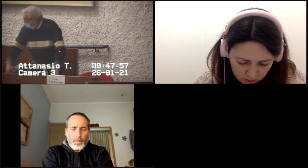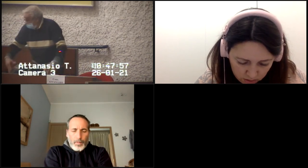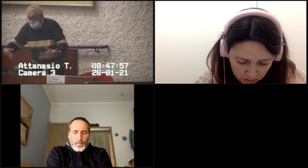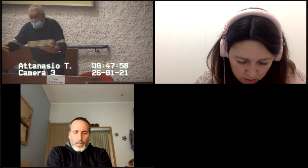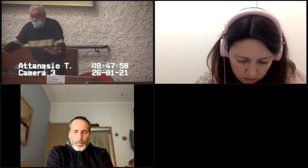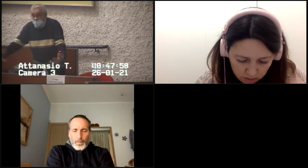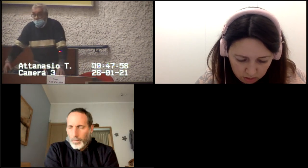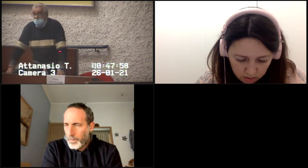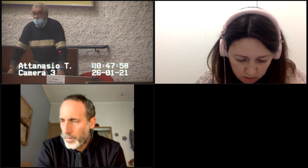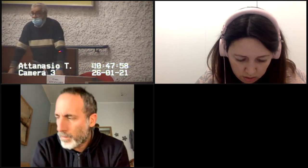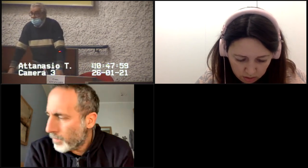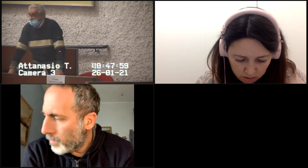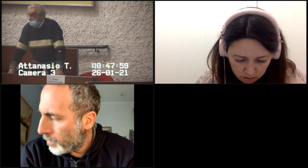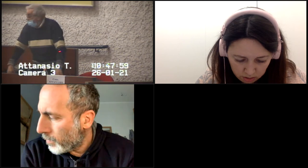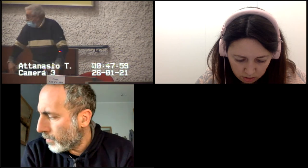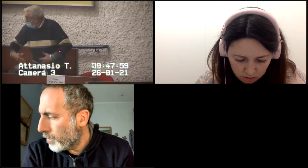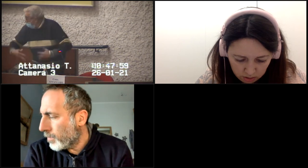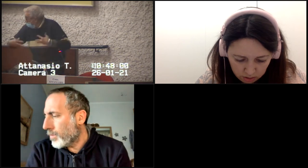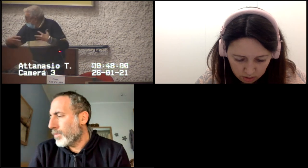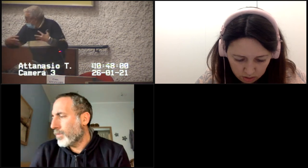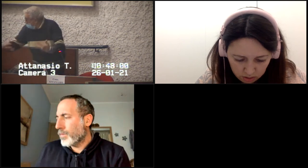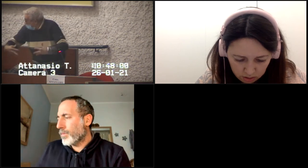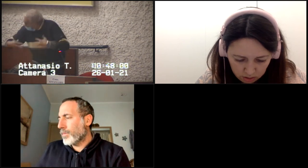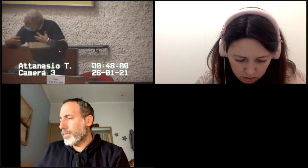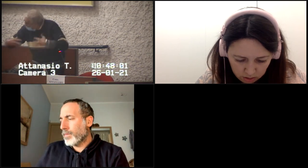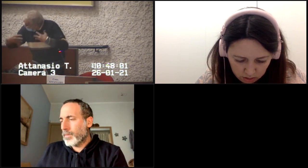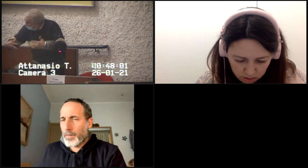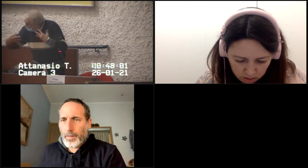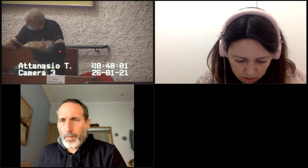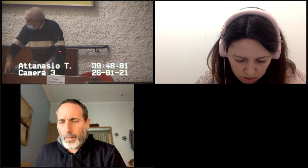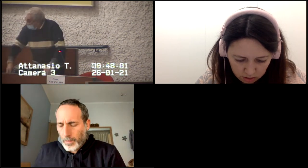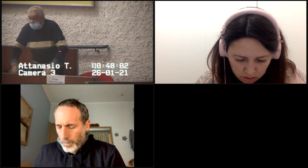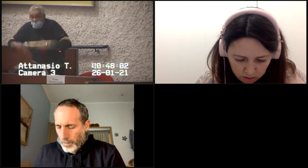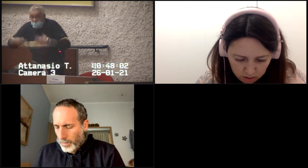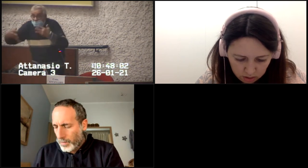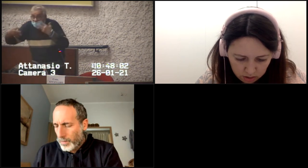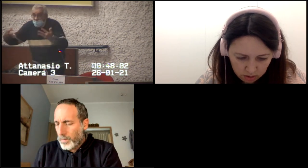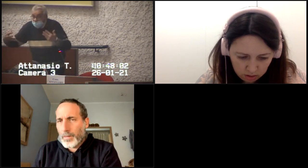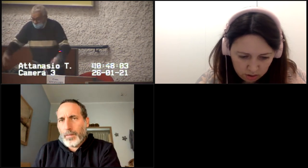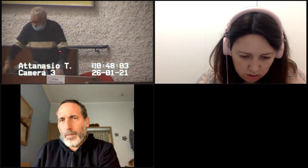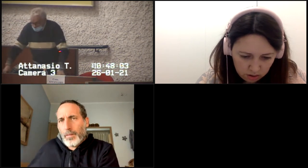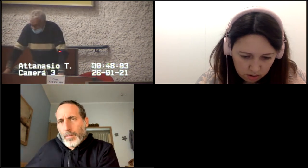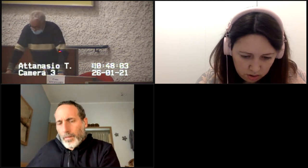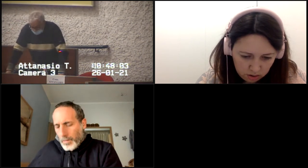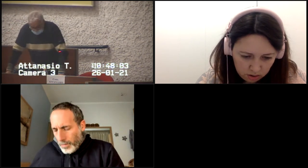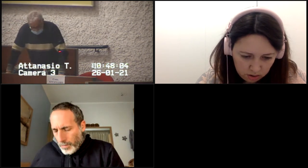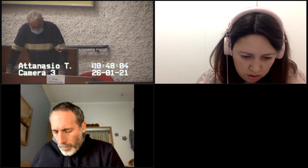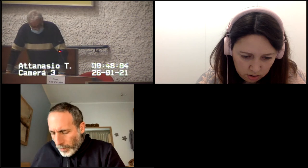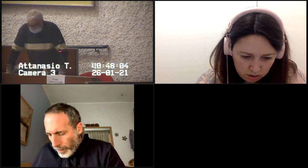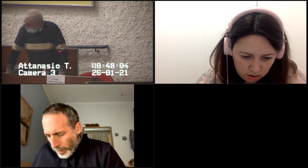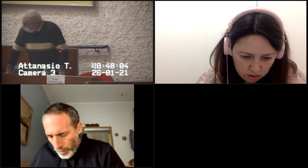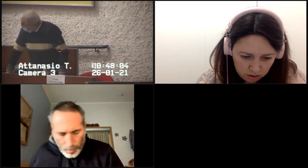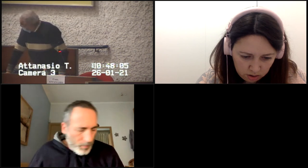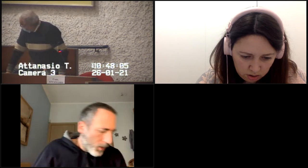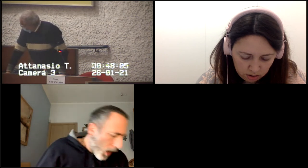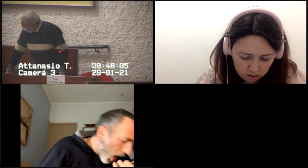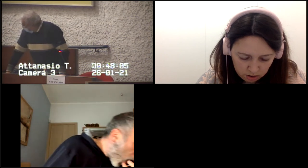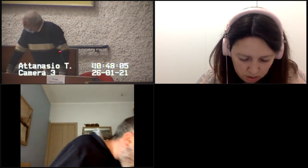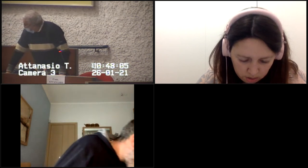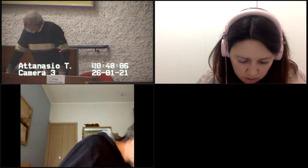persona professionale, e sempre con una parola di conforto per